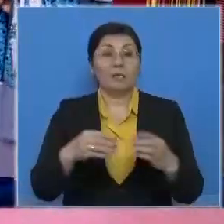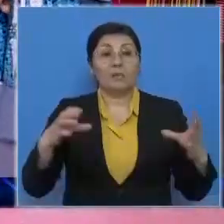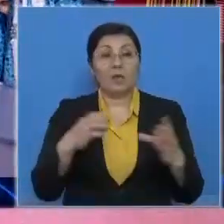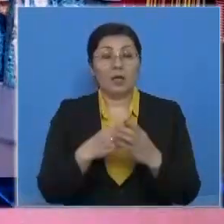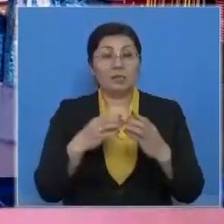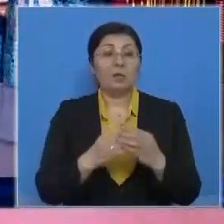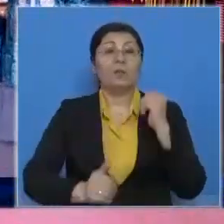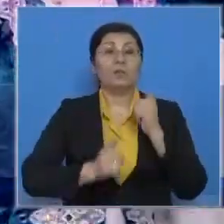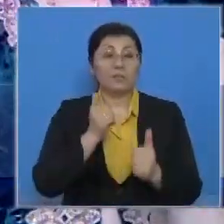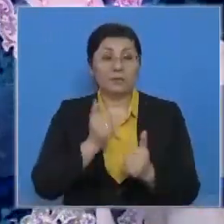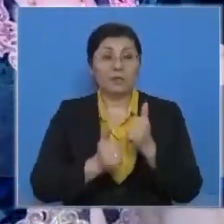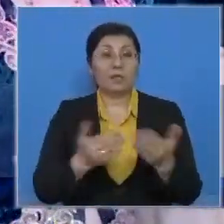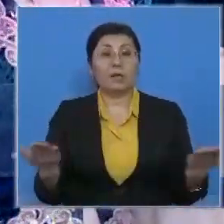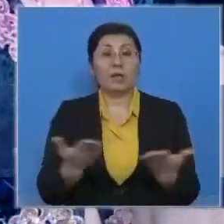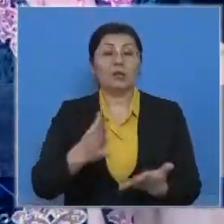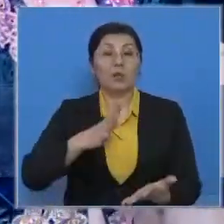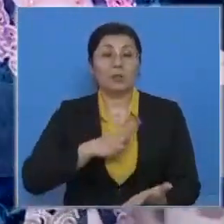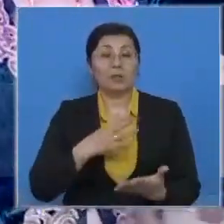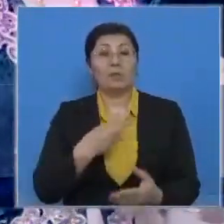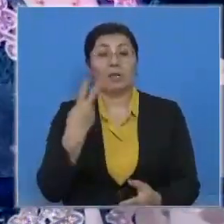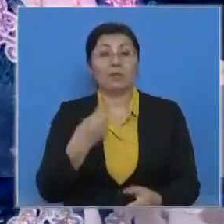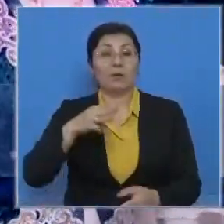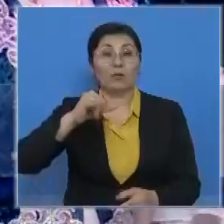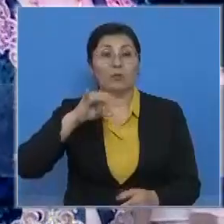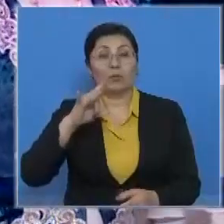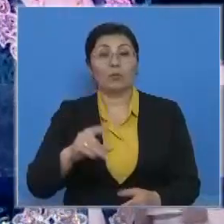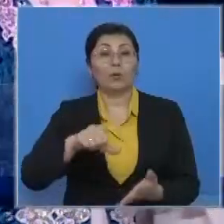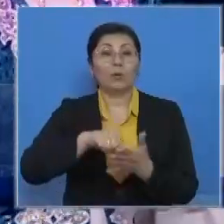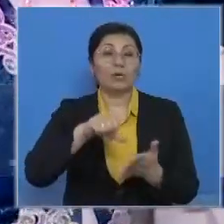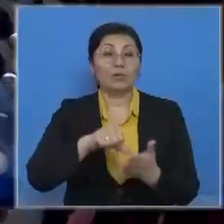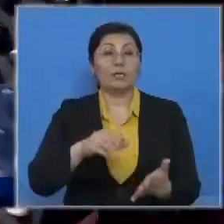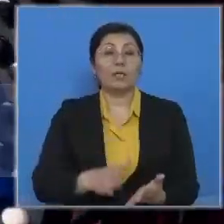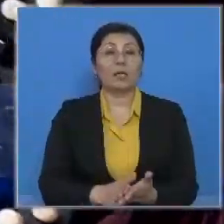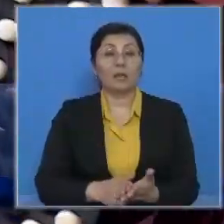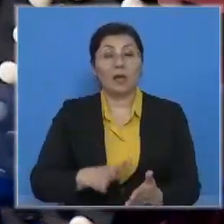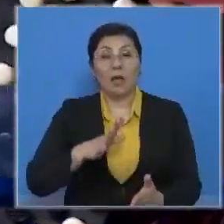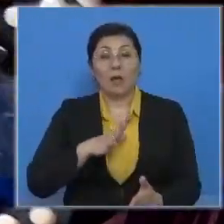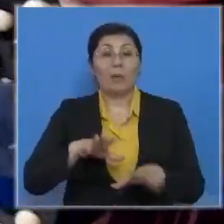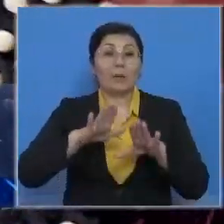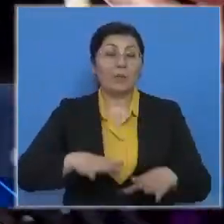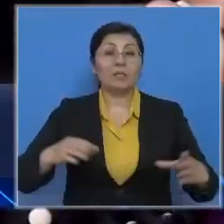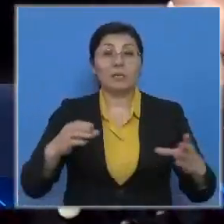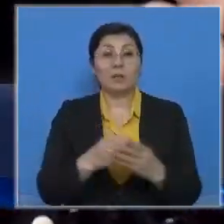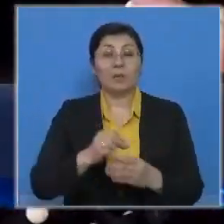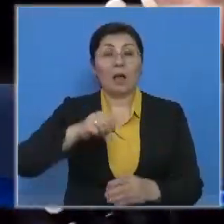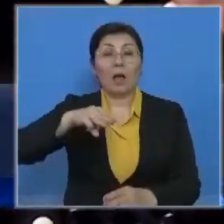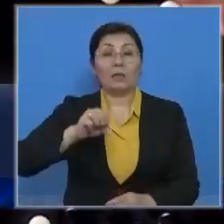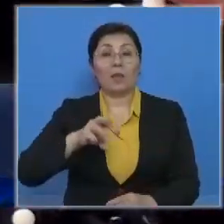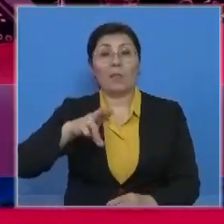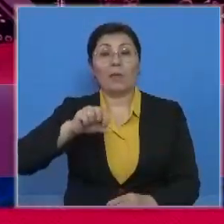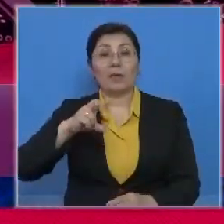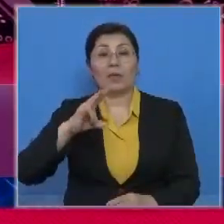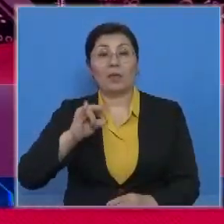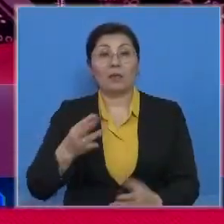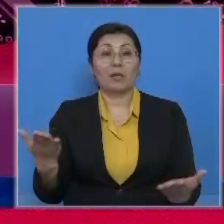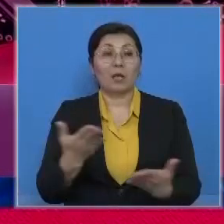ансамблей состязались в конкурсе, который состоял из двух туров. В числе участников творческого соревнования местный коллектив «Атамикена Салам», который